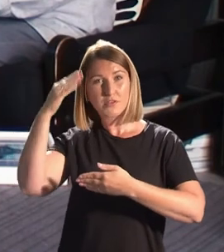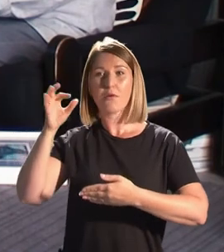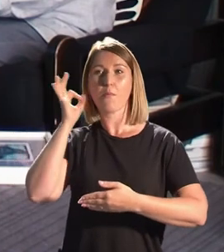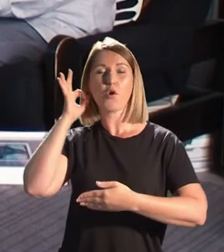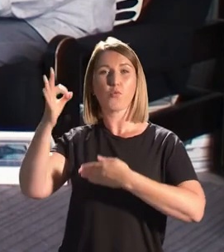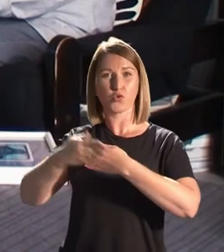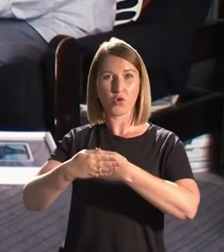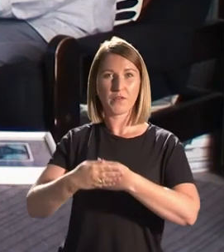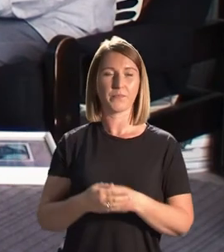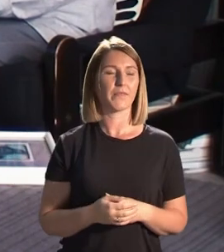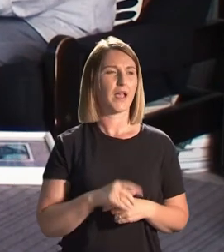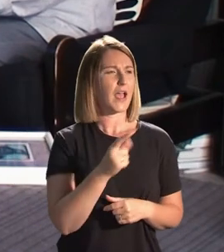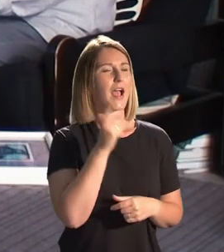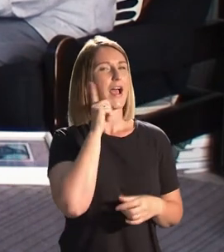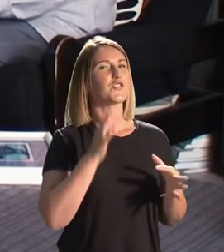pracuje?